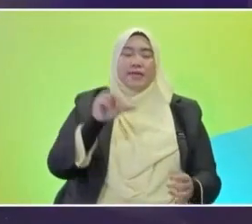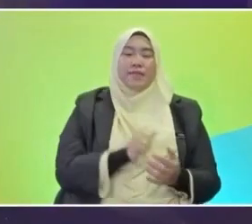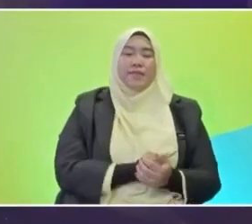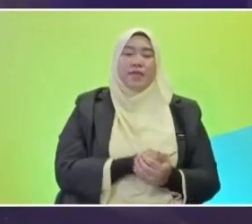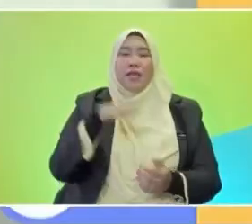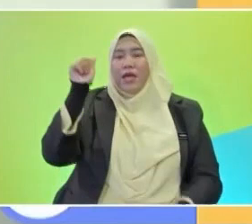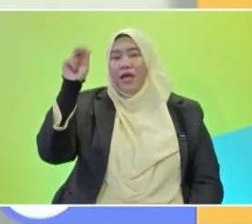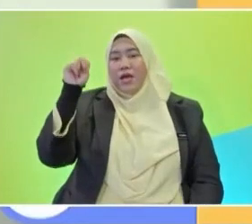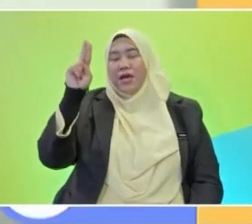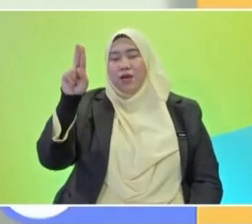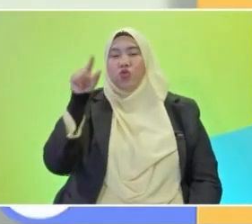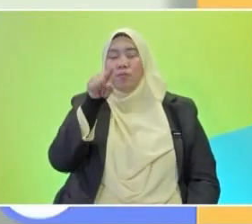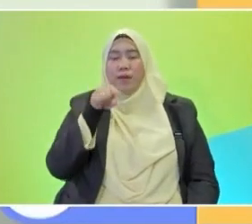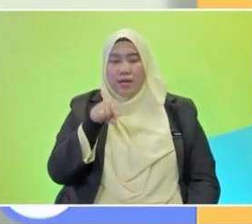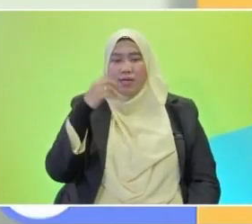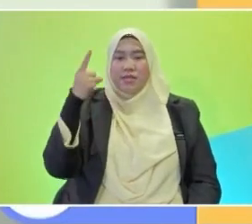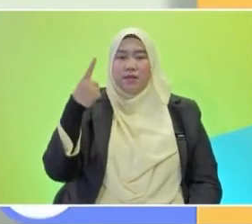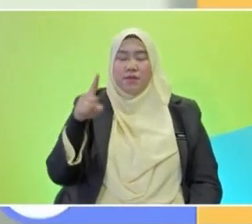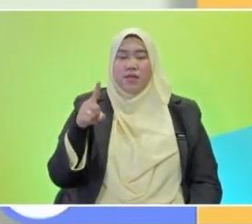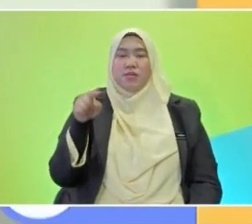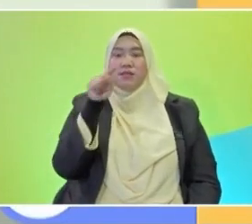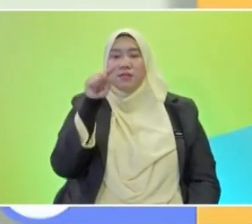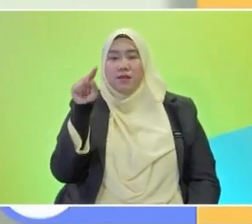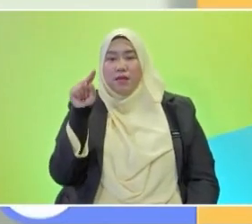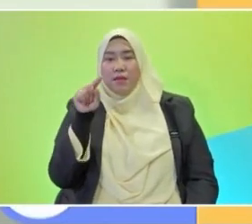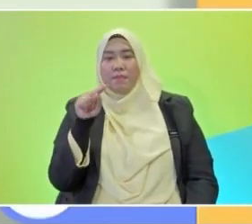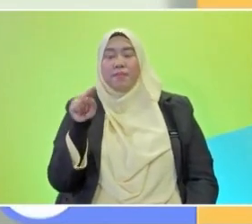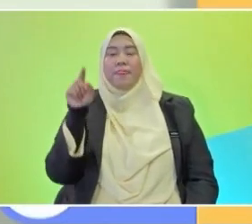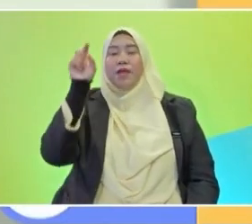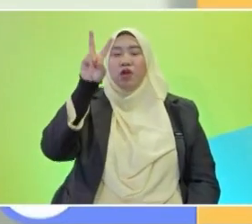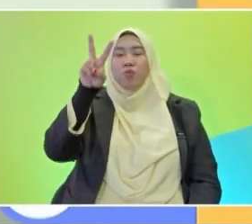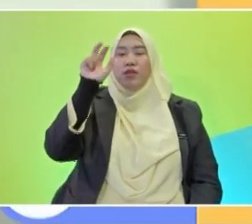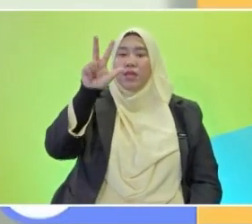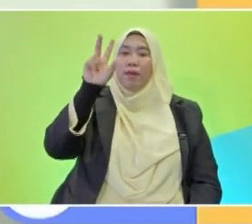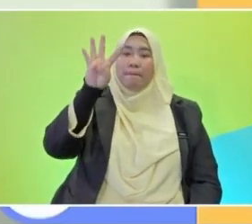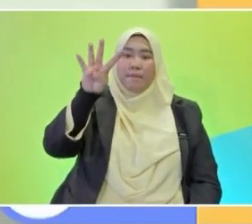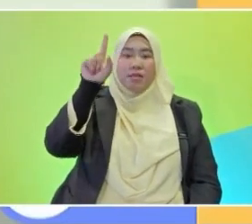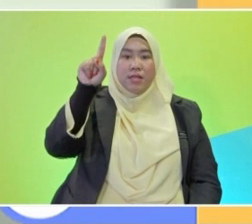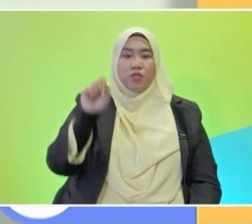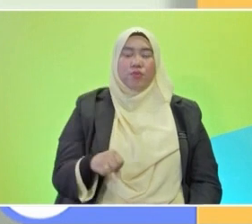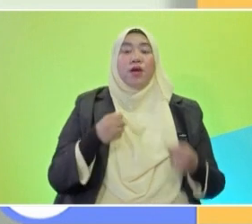= 2.341 Oke coba cari jawaban